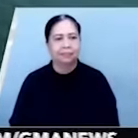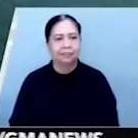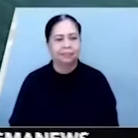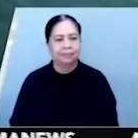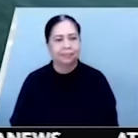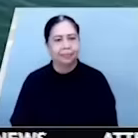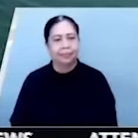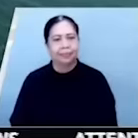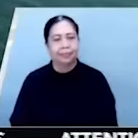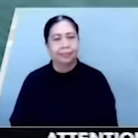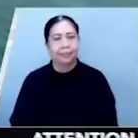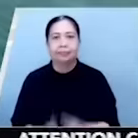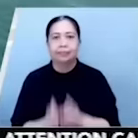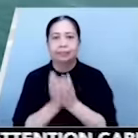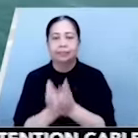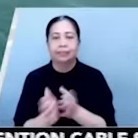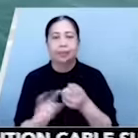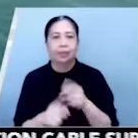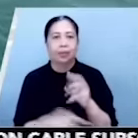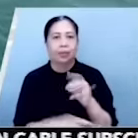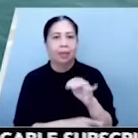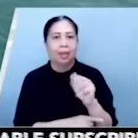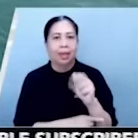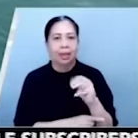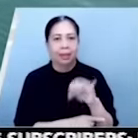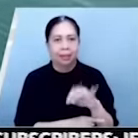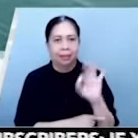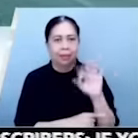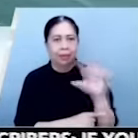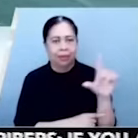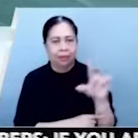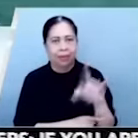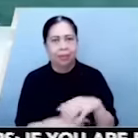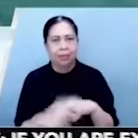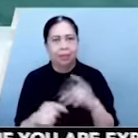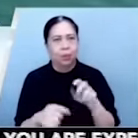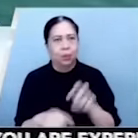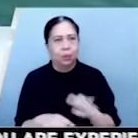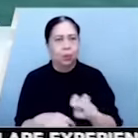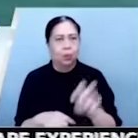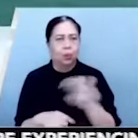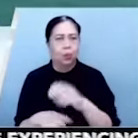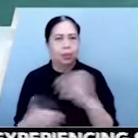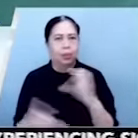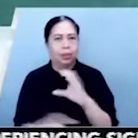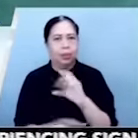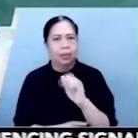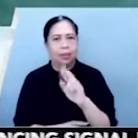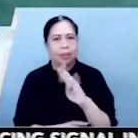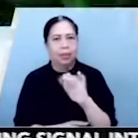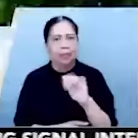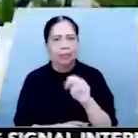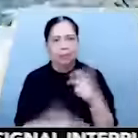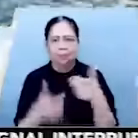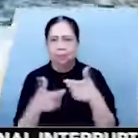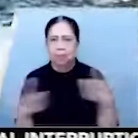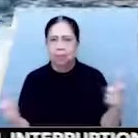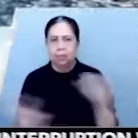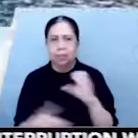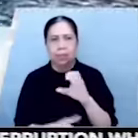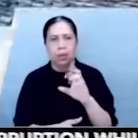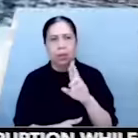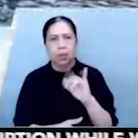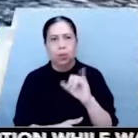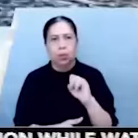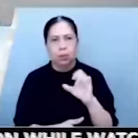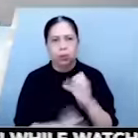Naglayag na mula Miami, Florida para sa isang 7 araw na island hopping voyage sa Caribbean ang tinuturing na pinakamalaking cruise ship sa buong mundo, ang